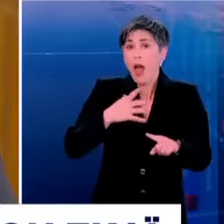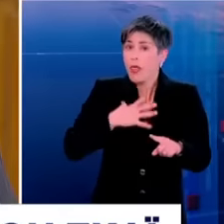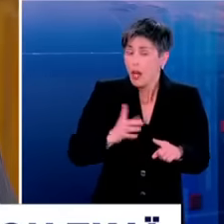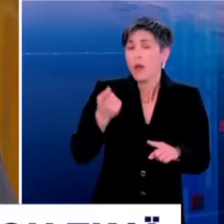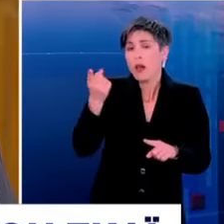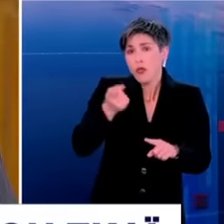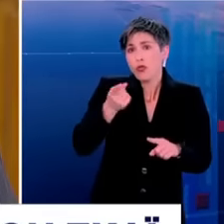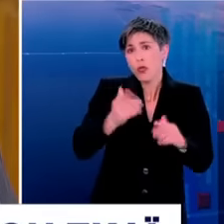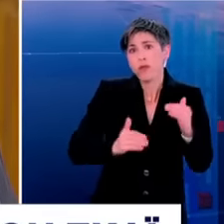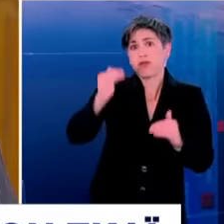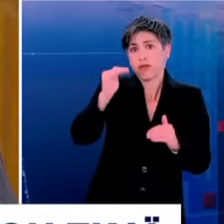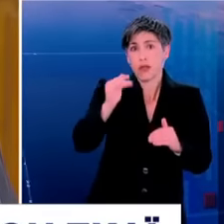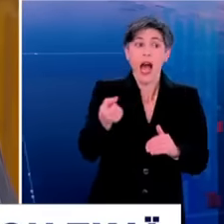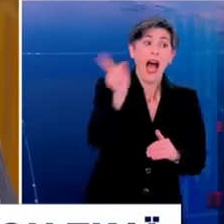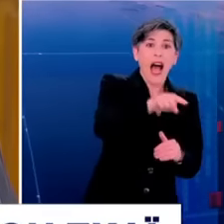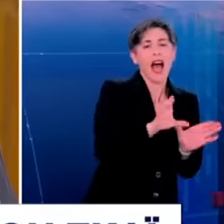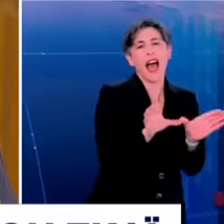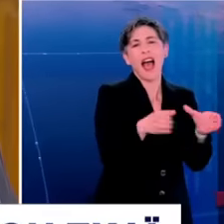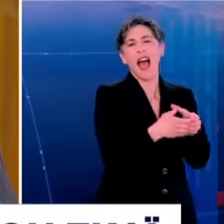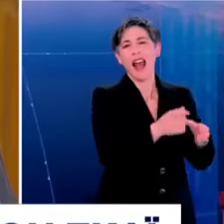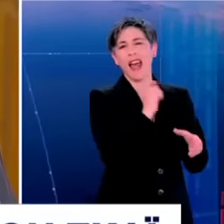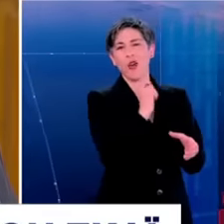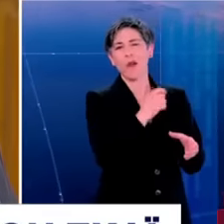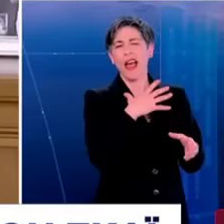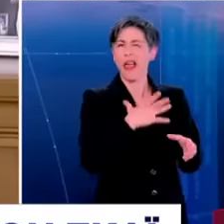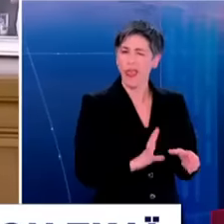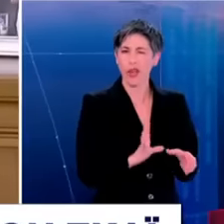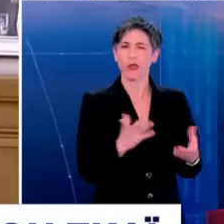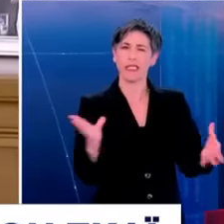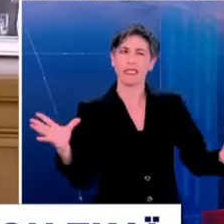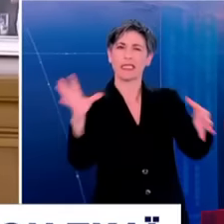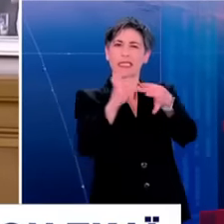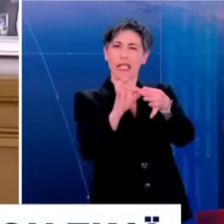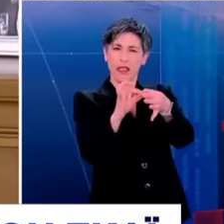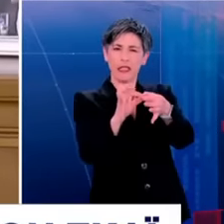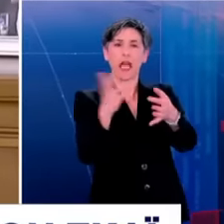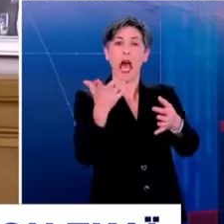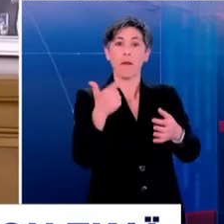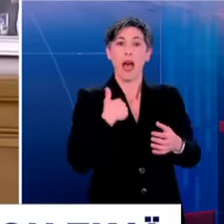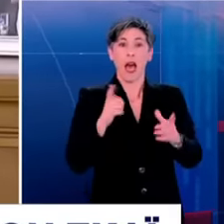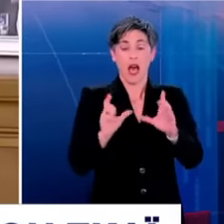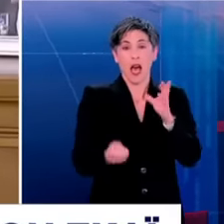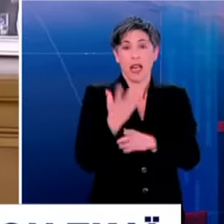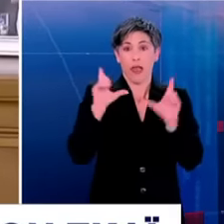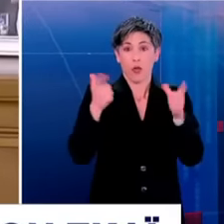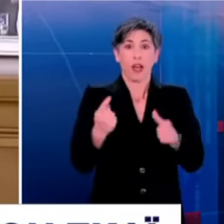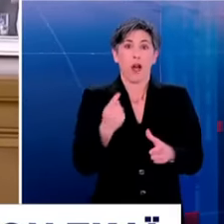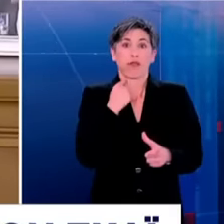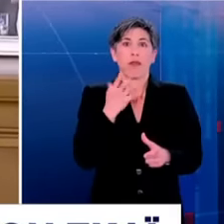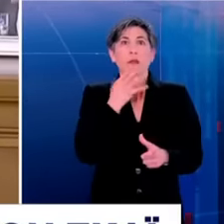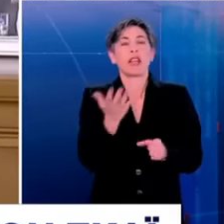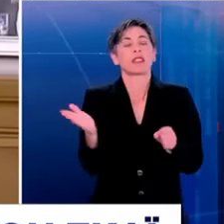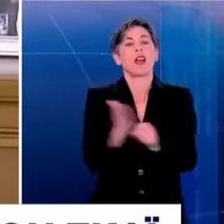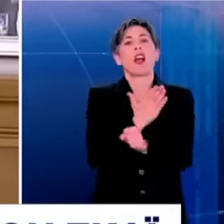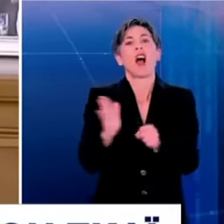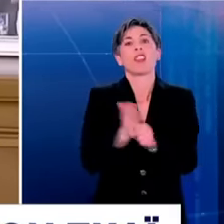διακυβεύεται σταθερότητα? Άλλα κόμματα θέλουν να ανάγουν τις ευρωεκλογές σε ένα δημοψήφισμα κατά της κυβέρνησης. Εμείς αυτό το γάντι θα το σηκώσουμε. Και θα πούμε ότι ναι,